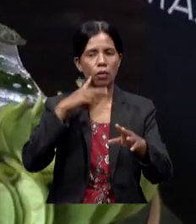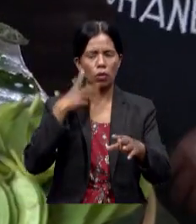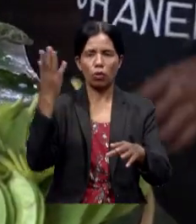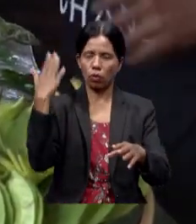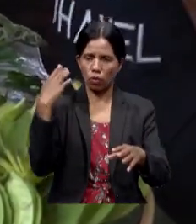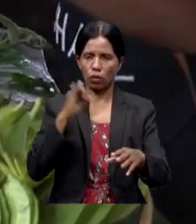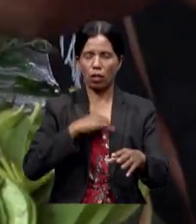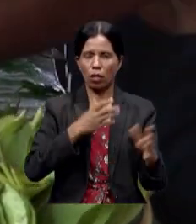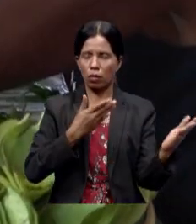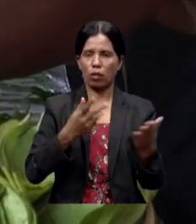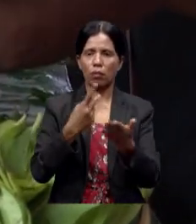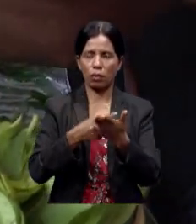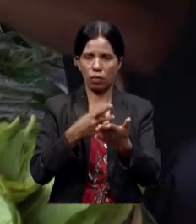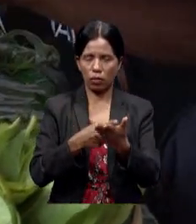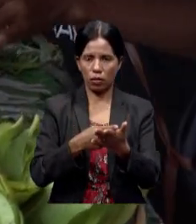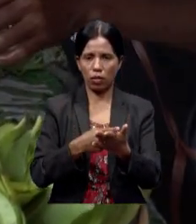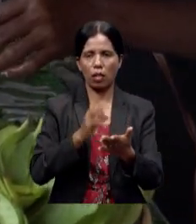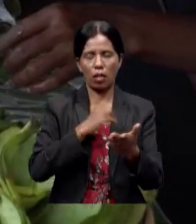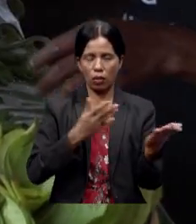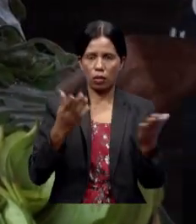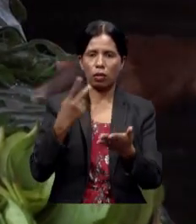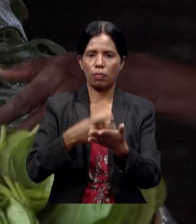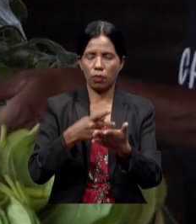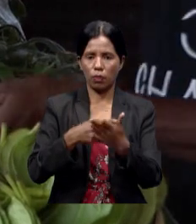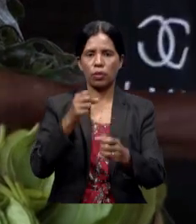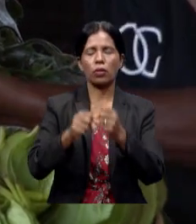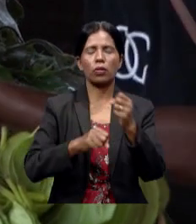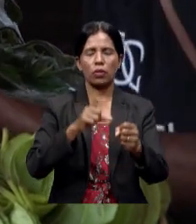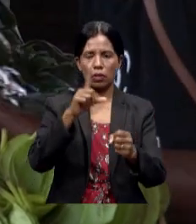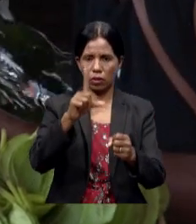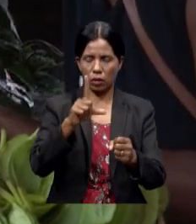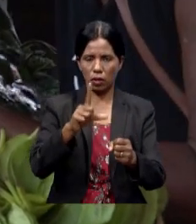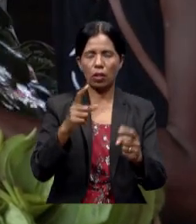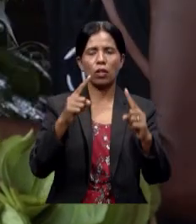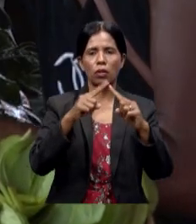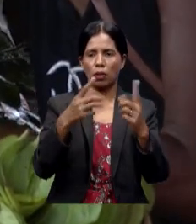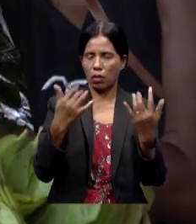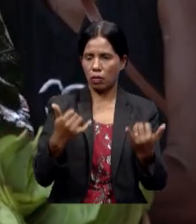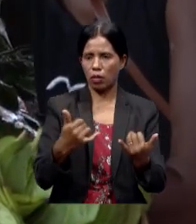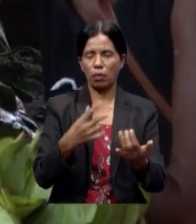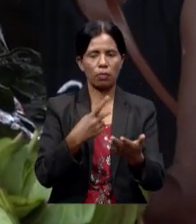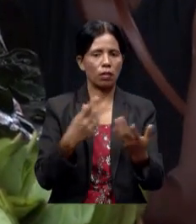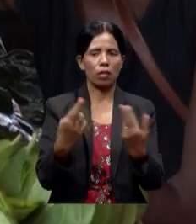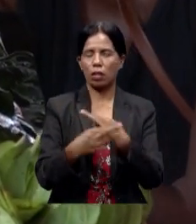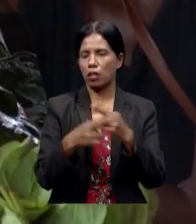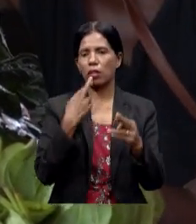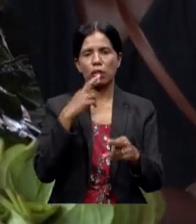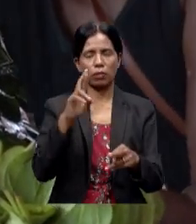hau hatama proposta. Hau rasik hatama proposta ba sosial. Pues to agora deti mas proposta dia la